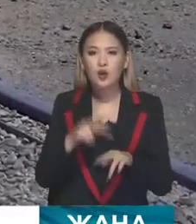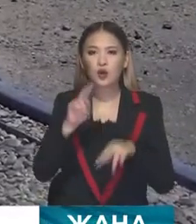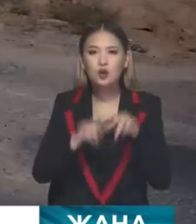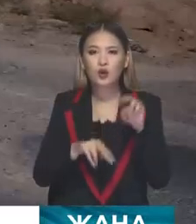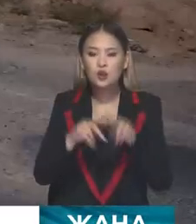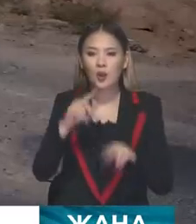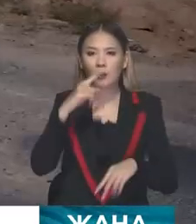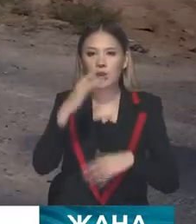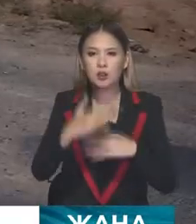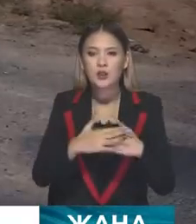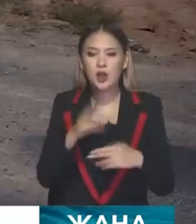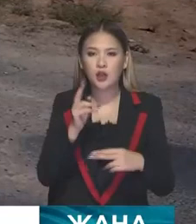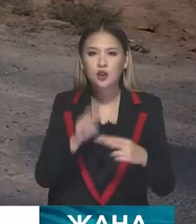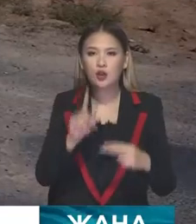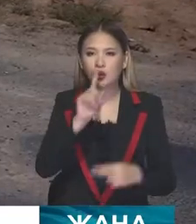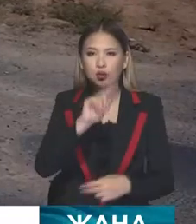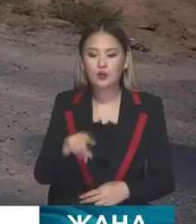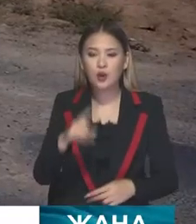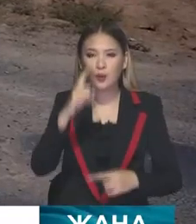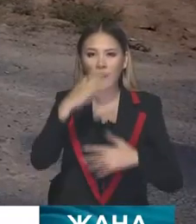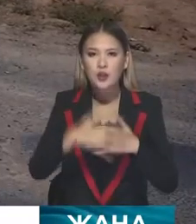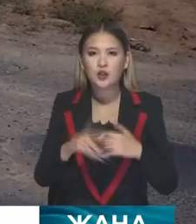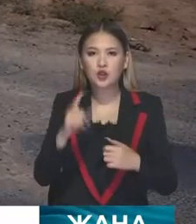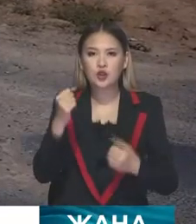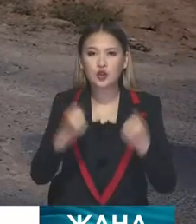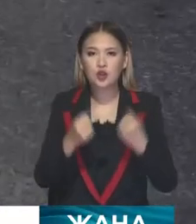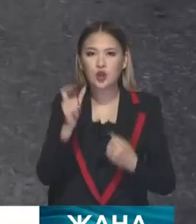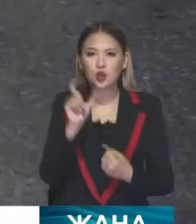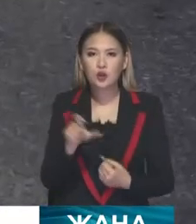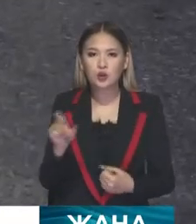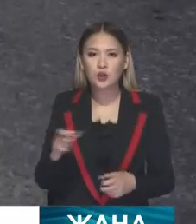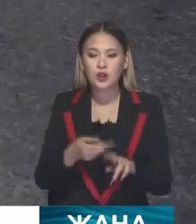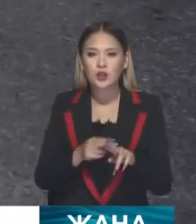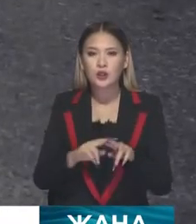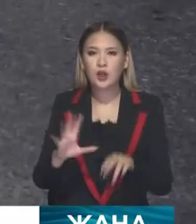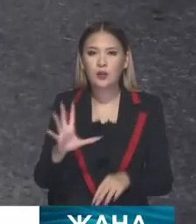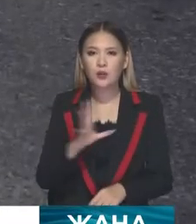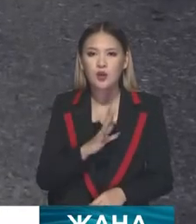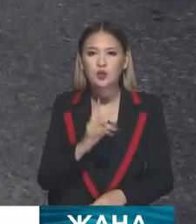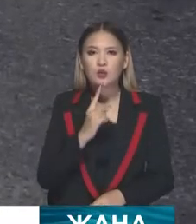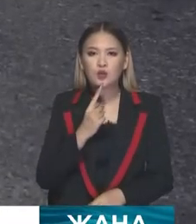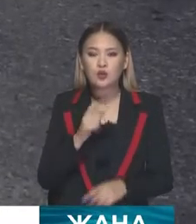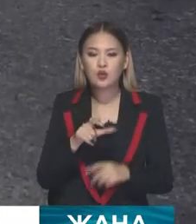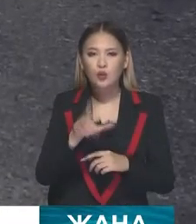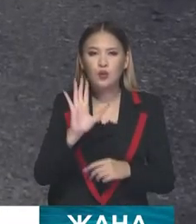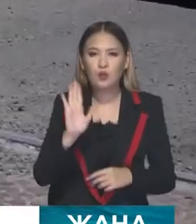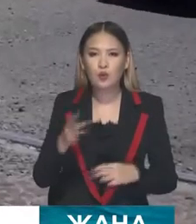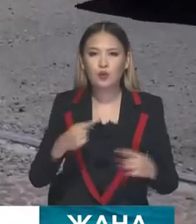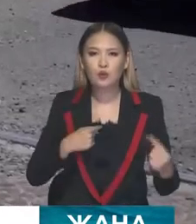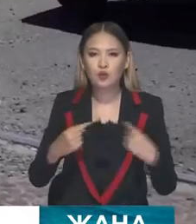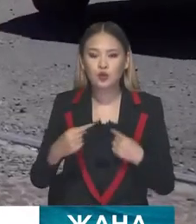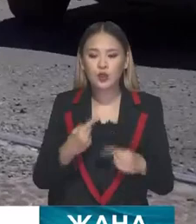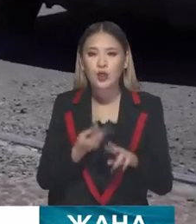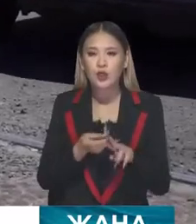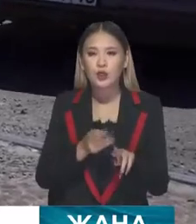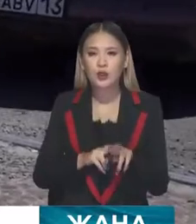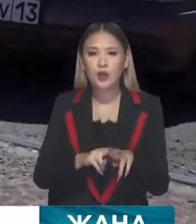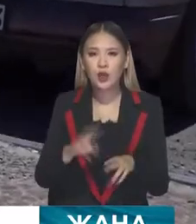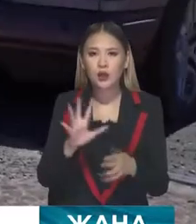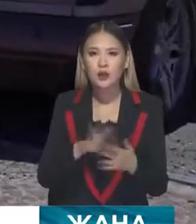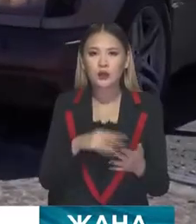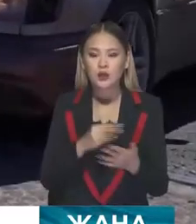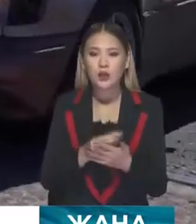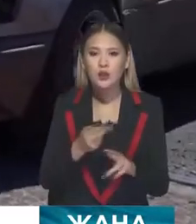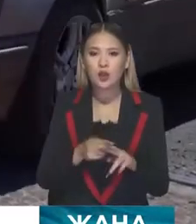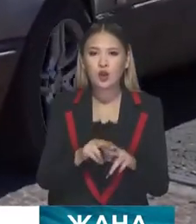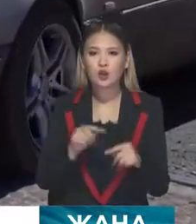да аяқталмайтыны түсінікті болды. Яғни жүргізушілер келер жылы да азапқа толы жолмен жүруге мәжбүр болмақ. Айта кетсем, биыл өңірде одан